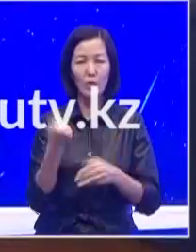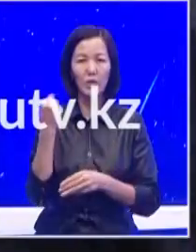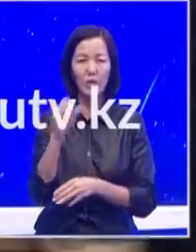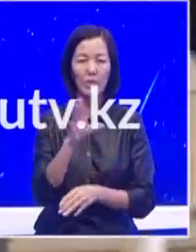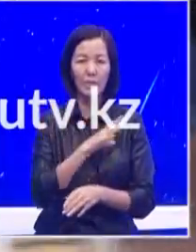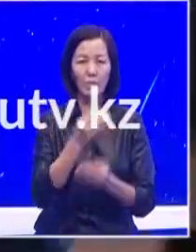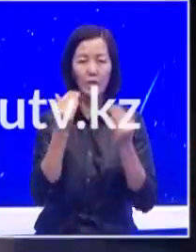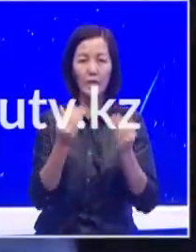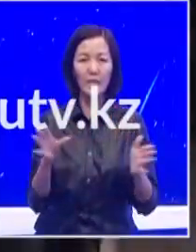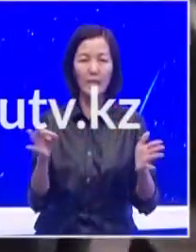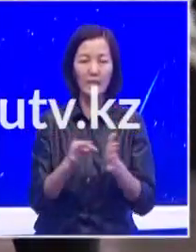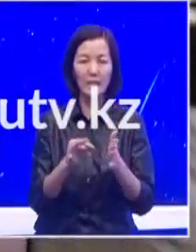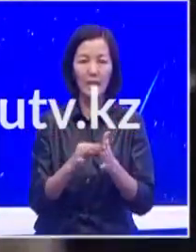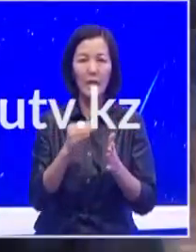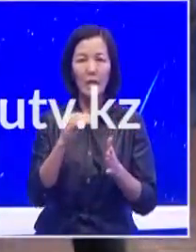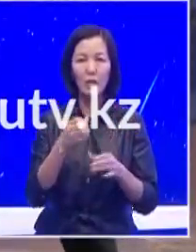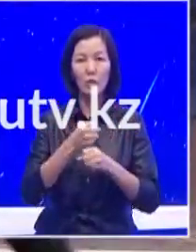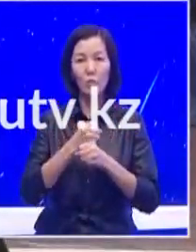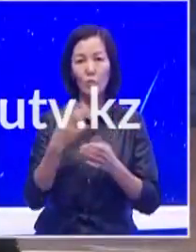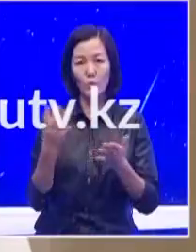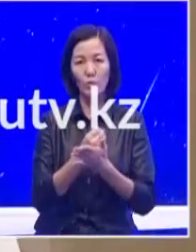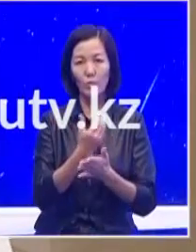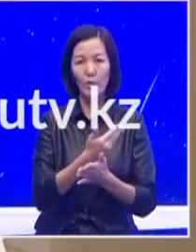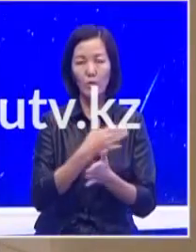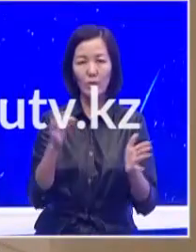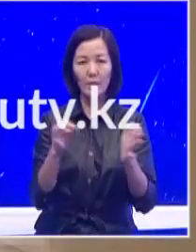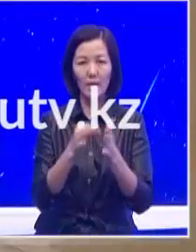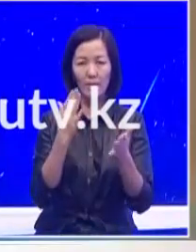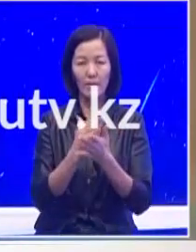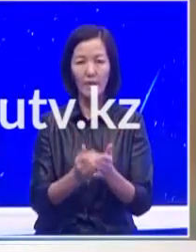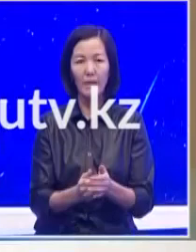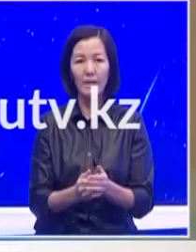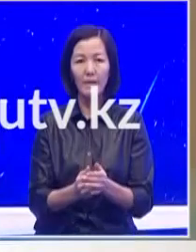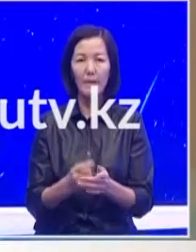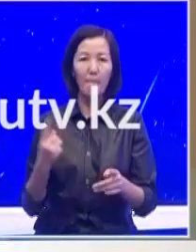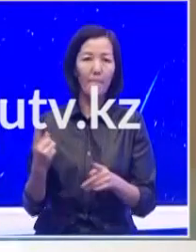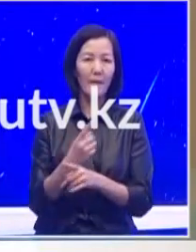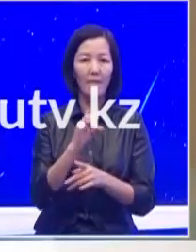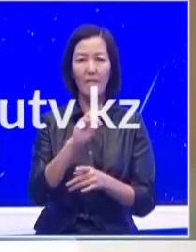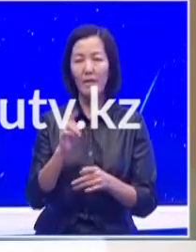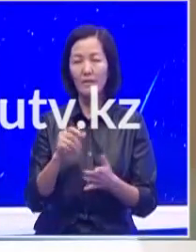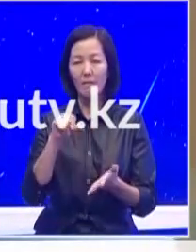болды. Ендігі мақсаты Жетсу кубогын еншілеу. Осы Жетсу кубогіне алғаш рет қатысайын деп отырмын.